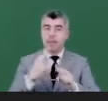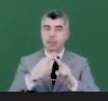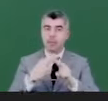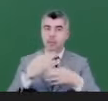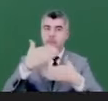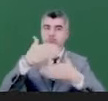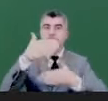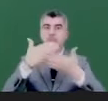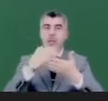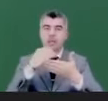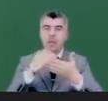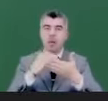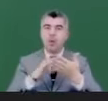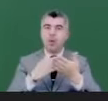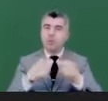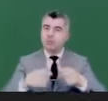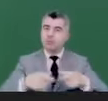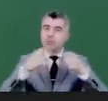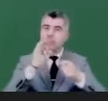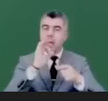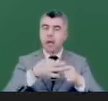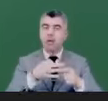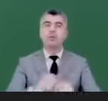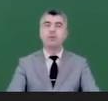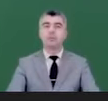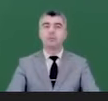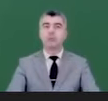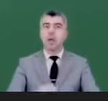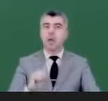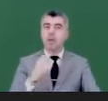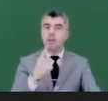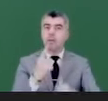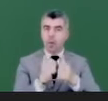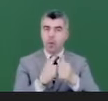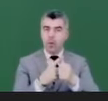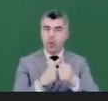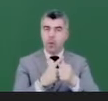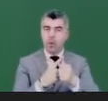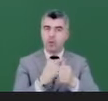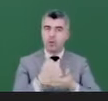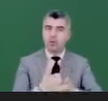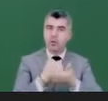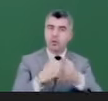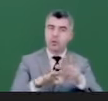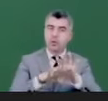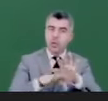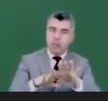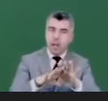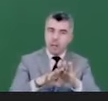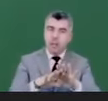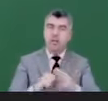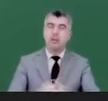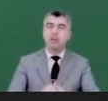بناء طالع بشكل متدرج بدينا اولا بالدوله الاجتماعيه في الطبقات